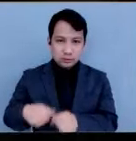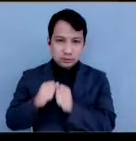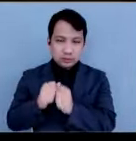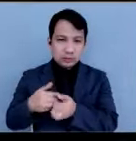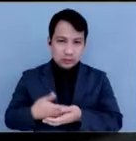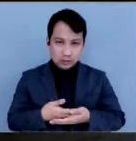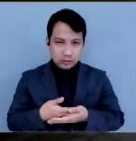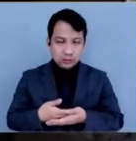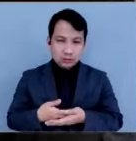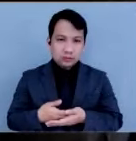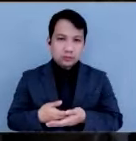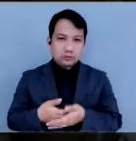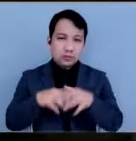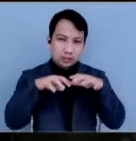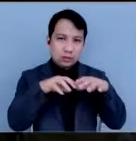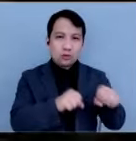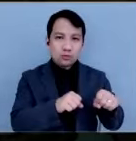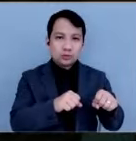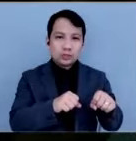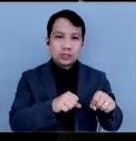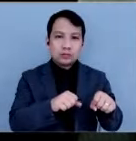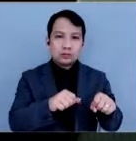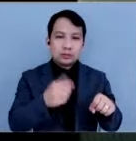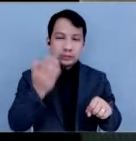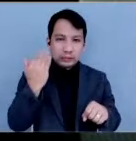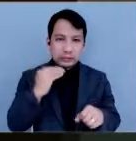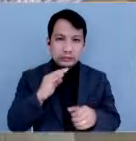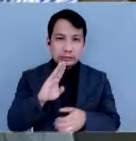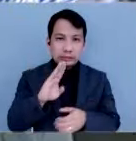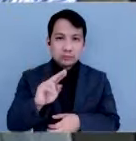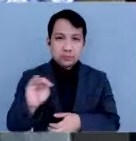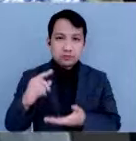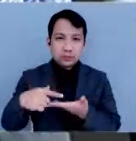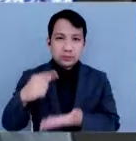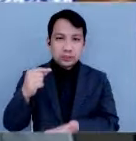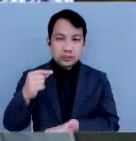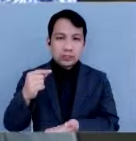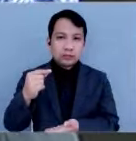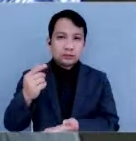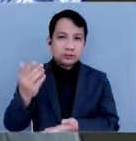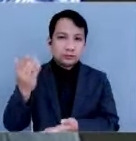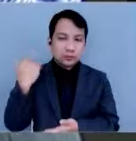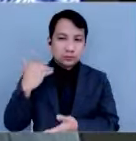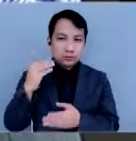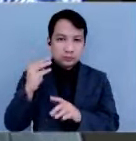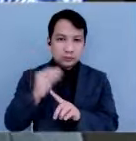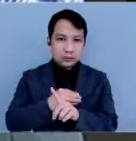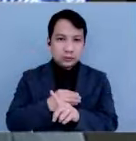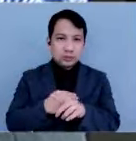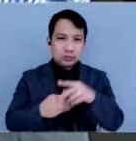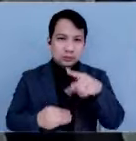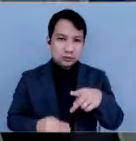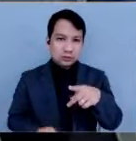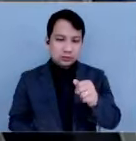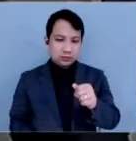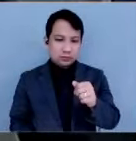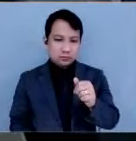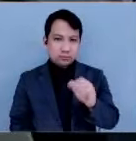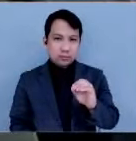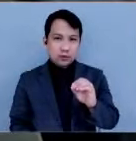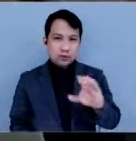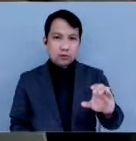mga nahuli mula sa sinalakay na Pogo Hub sa Bambantarlak nitong Marso. Ayon sa Presidential Anti-Organized Crime Commission o PAOC,